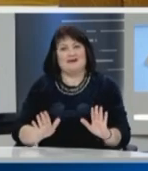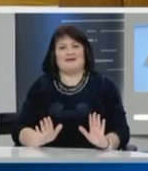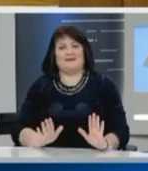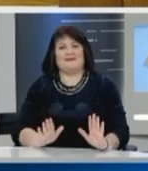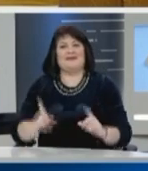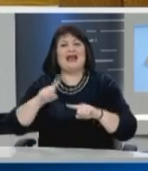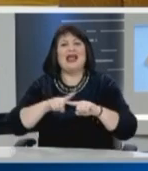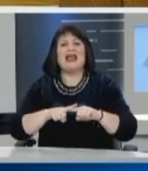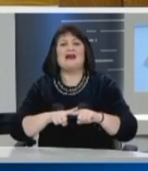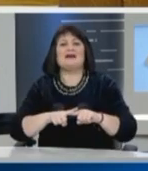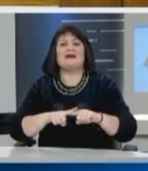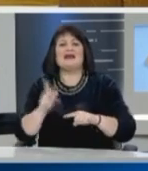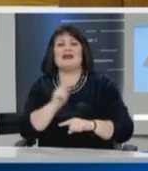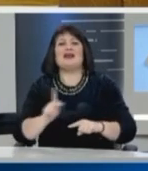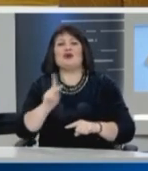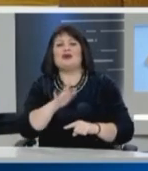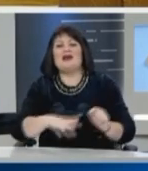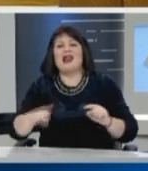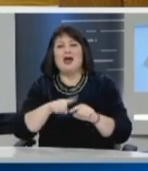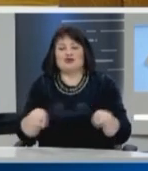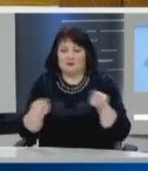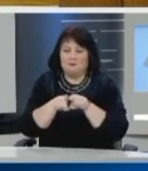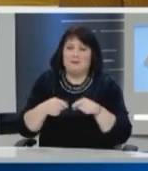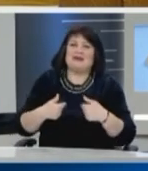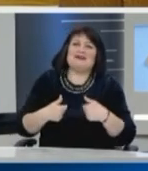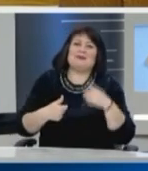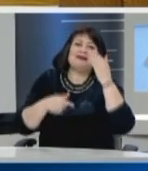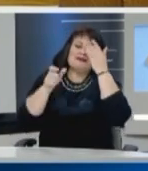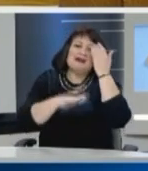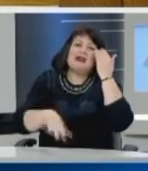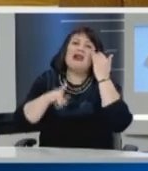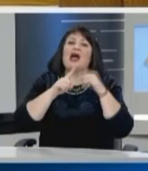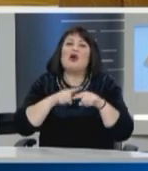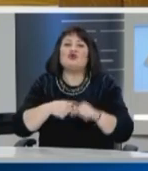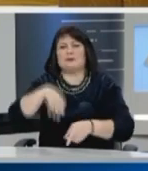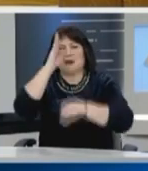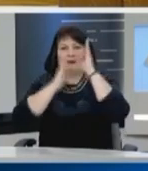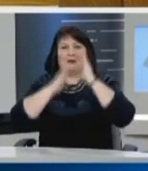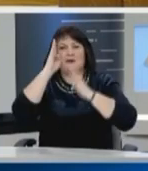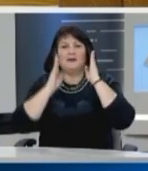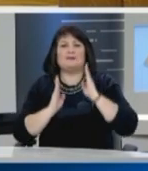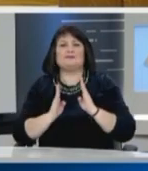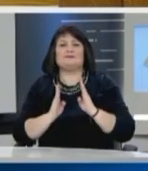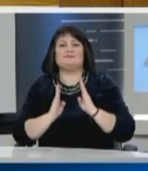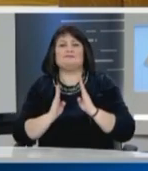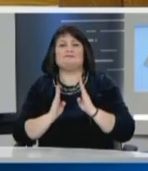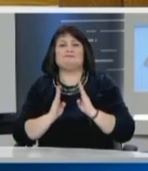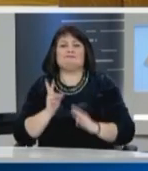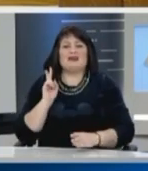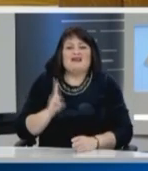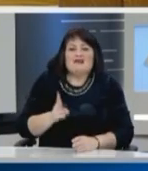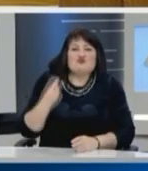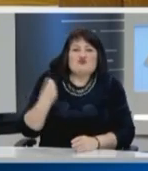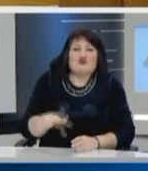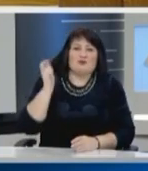μαζί με την ελληνική κοινωνία, μαζί με τον ελληνικό λαό που πλήρωσε αυτός δυσανάλογα κακές